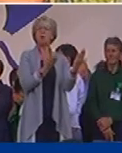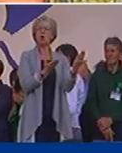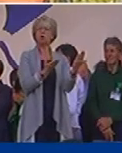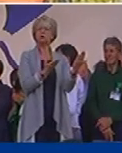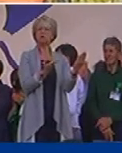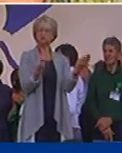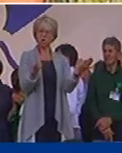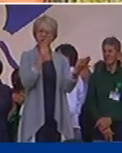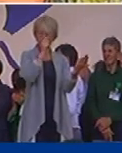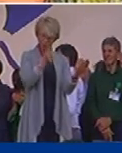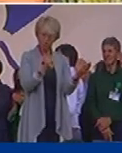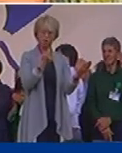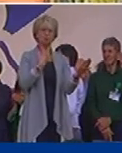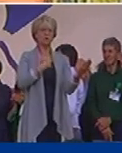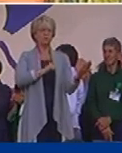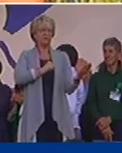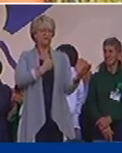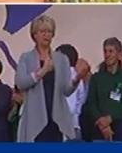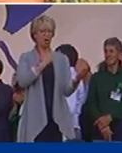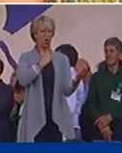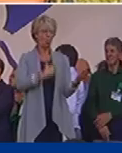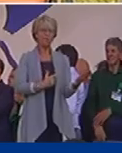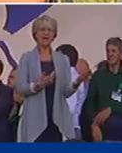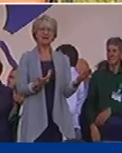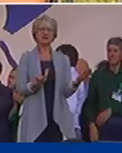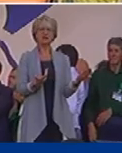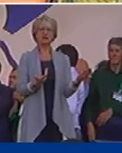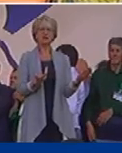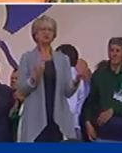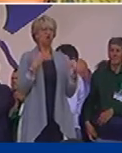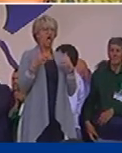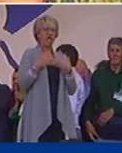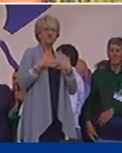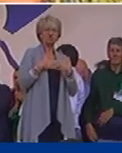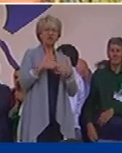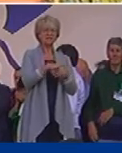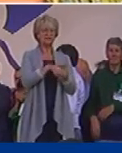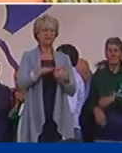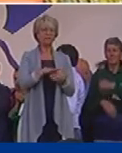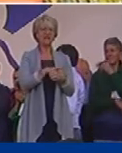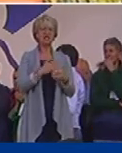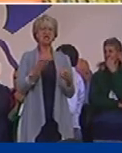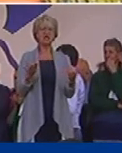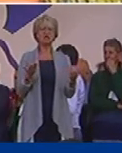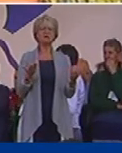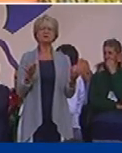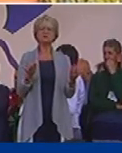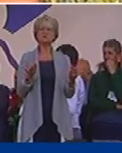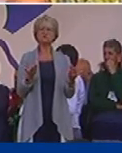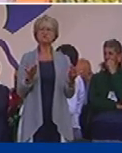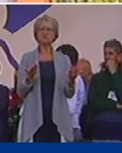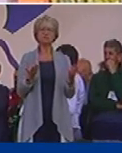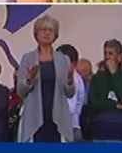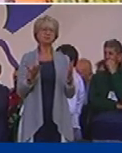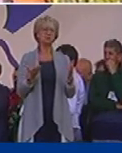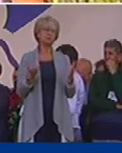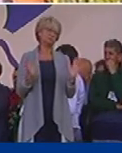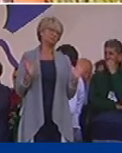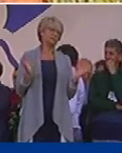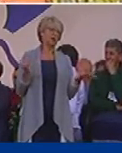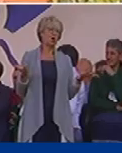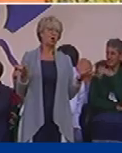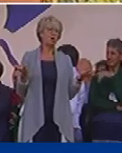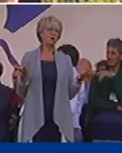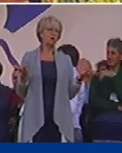cordoglio, c'è la pietà umana, c'è la Piatas, c'è la vicinanza alla famiglia. Però